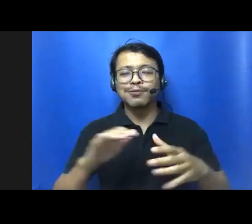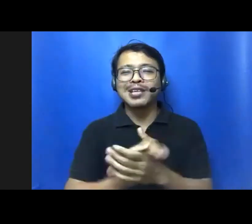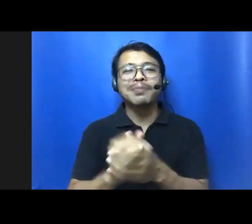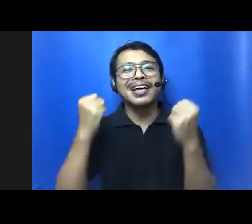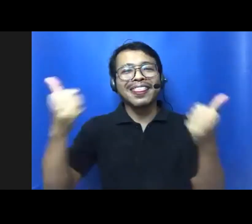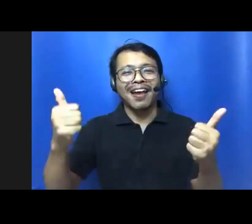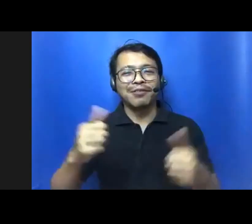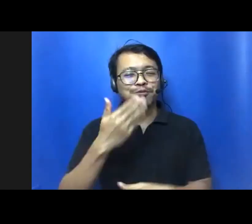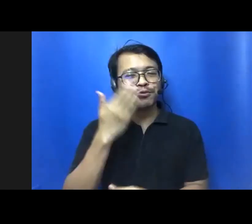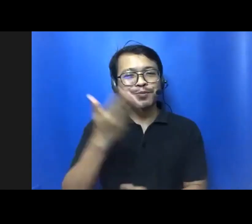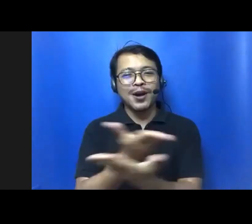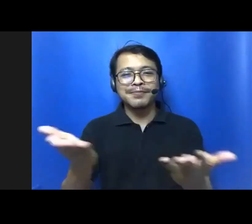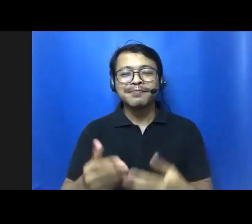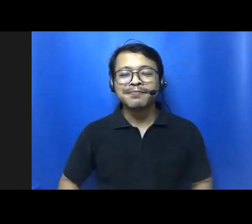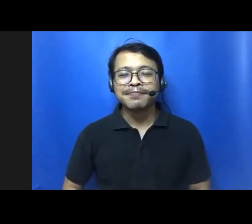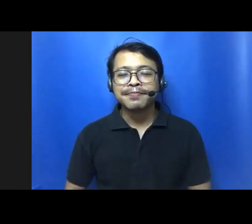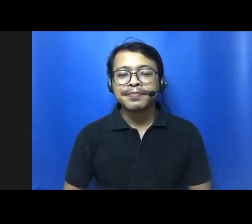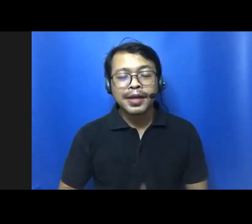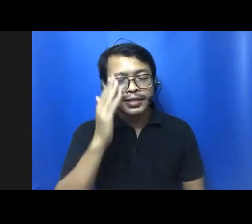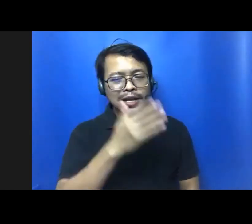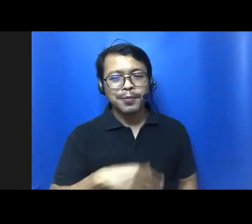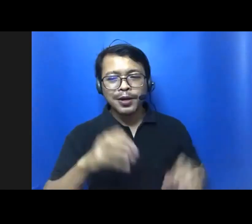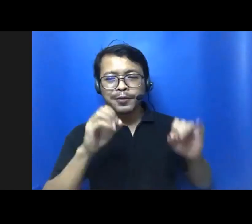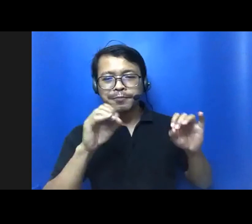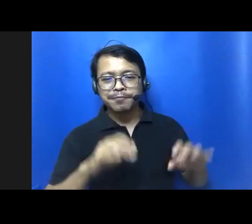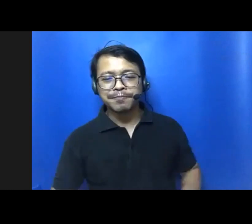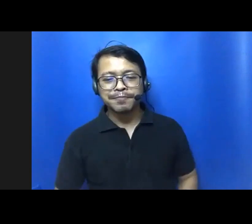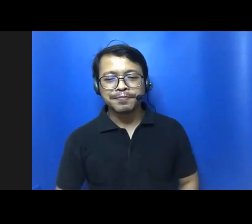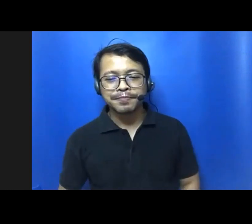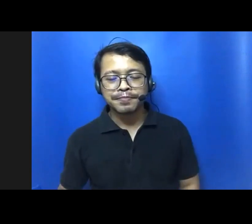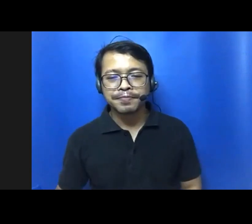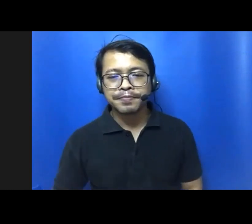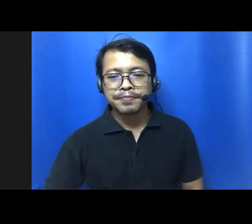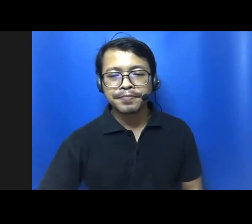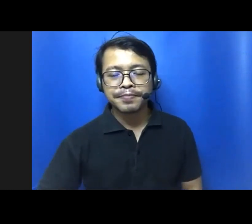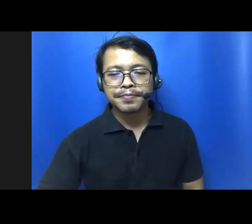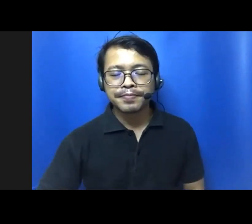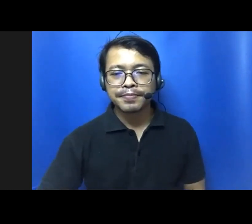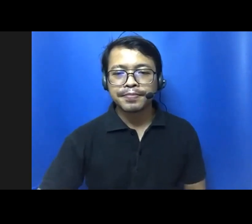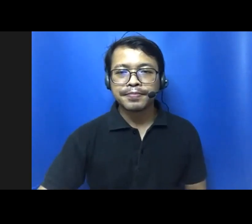Waalaikumsalam. Terima kasih Mas Bayu. Terima kasih semuanya.